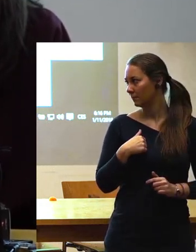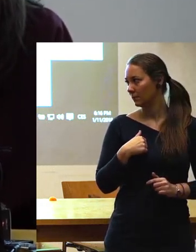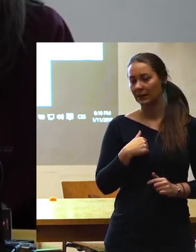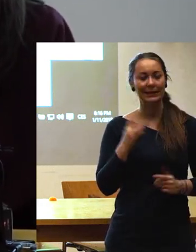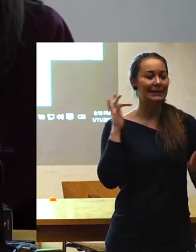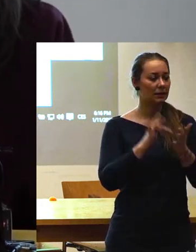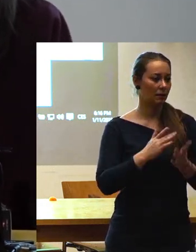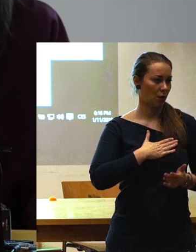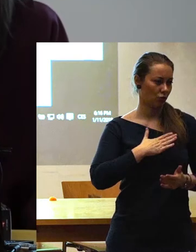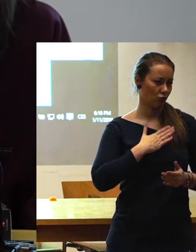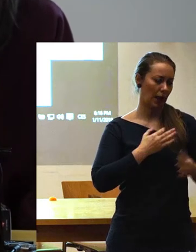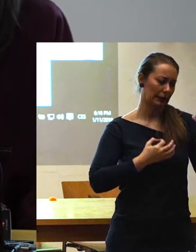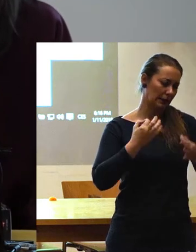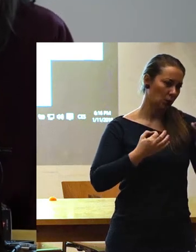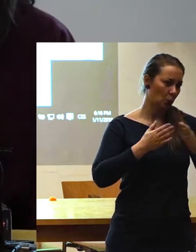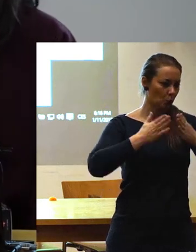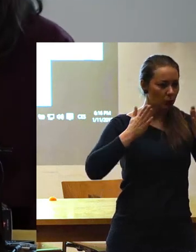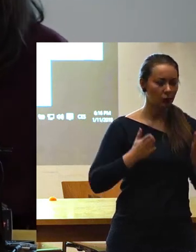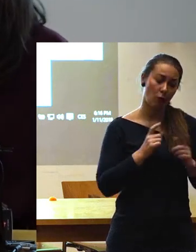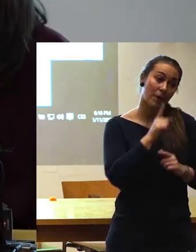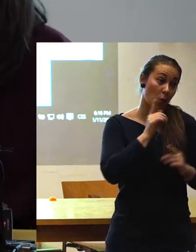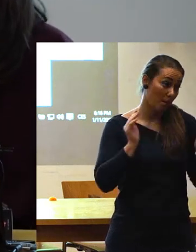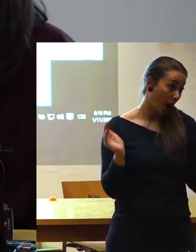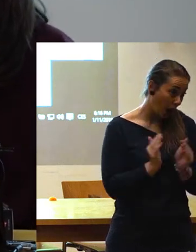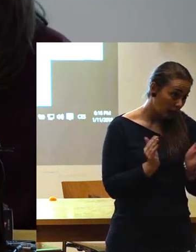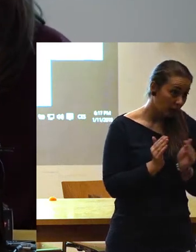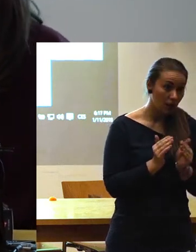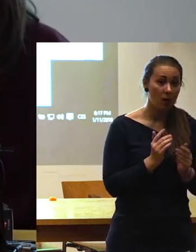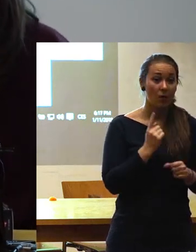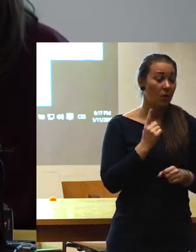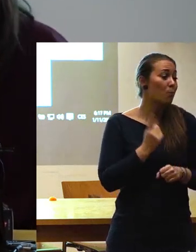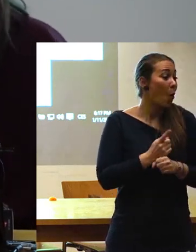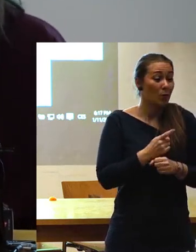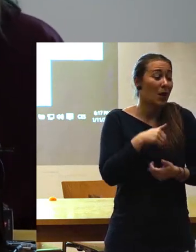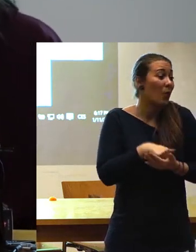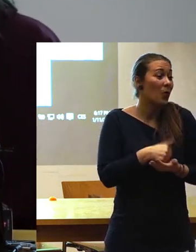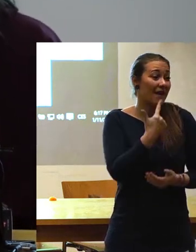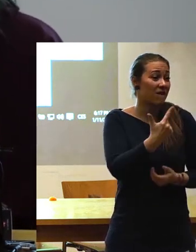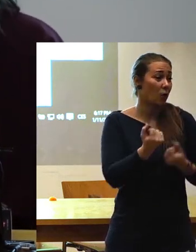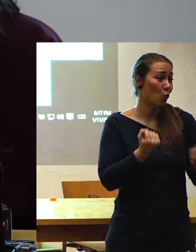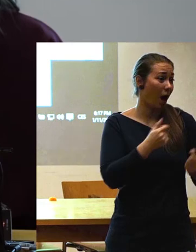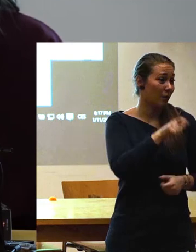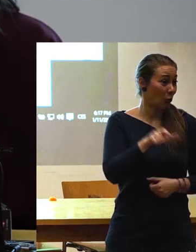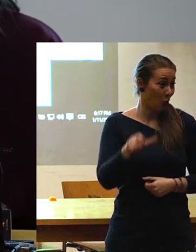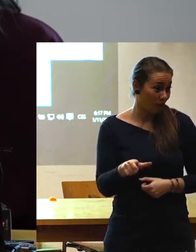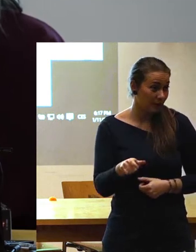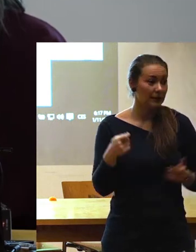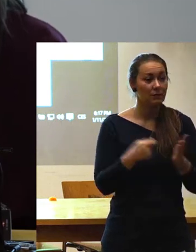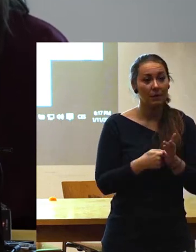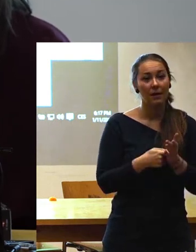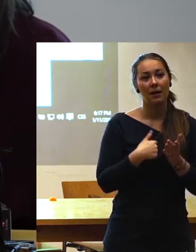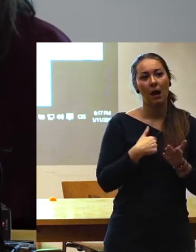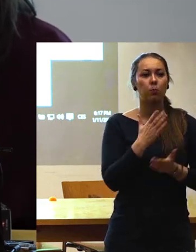institucí, alespoň částečně, my jsme velmi malá instituce, jsme jenom dvě kurátorky, takže se chceme